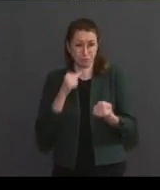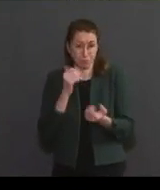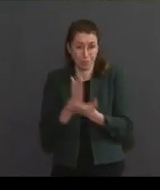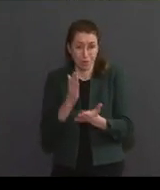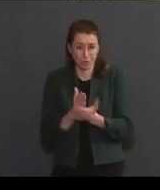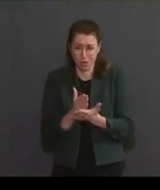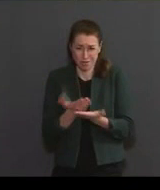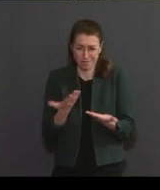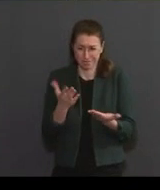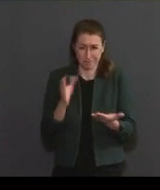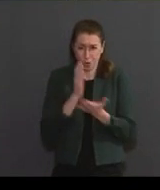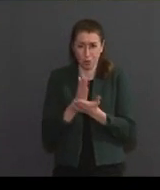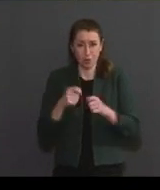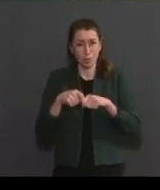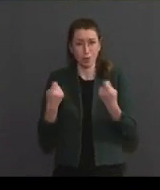partir de la semaine prochaine.